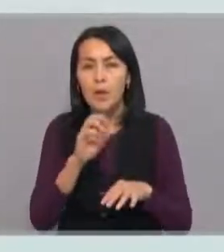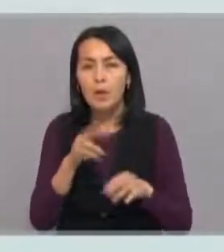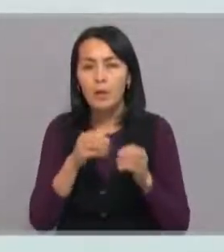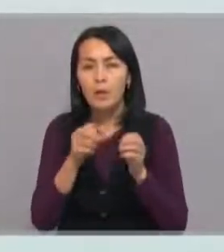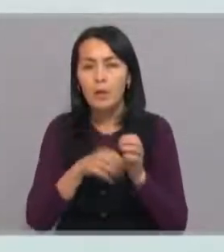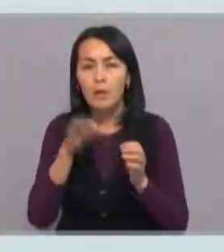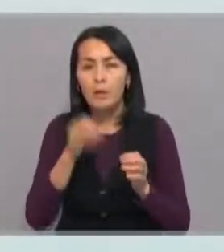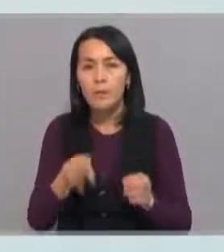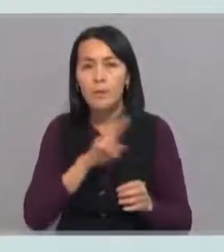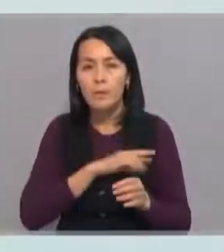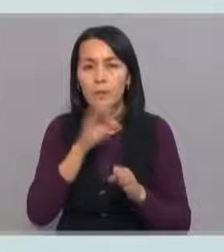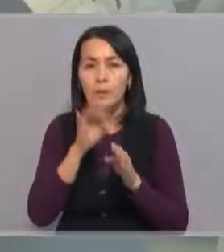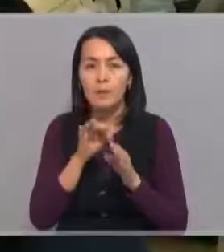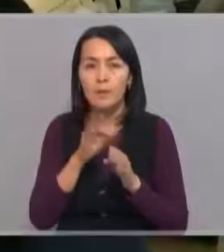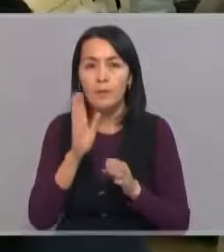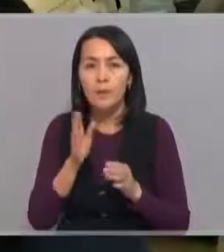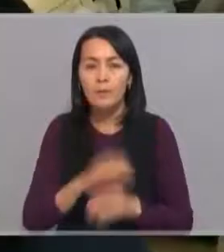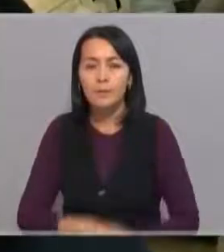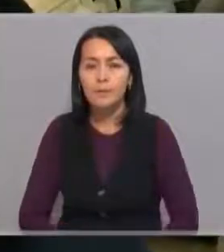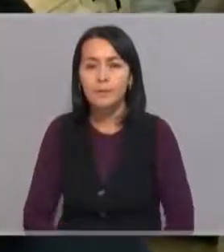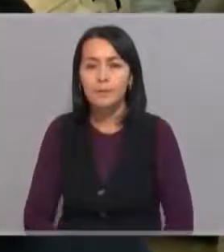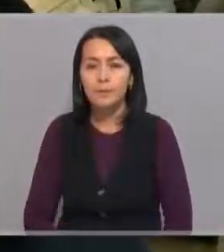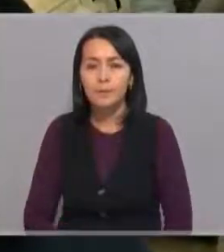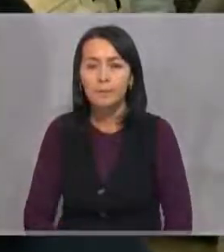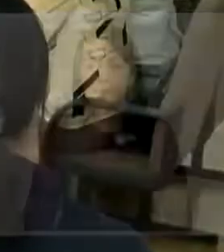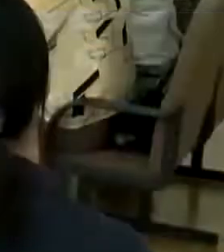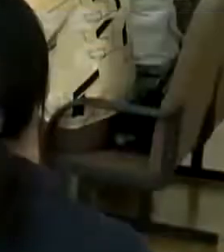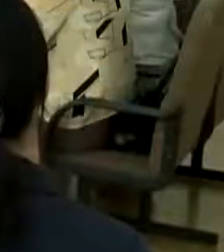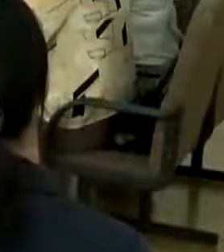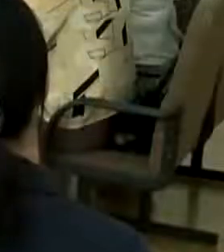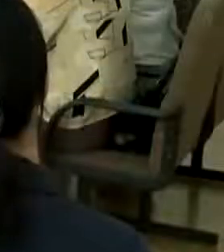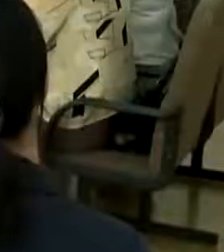16% жағдайда өлімнің себепкері болады. Лаура Сарман, Сәкен Сапарбеков, Асылбек Мансұрхан, жаңалықтар.